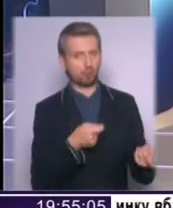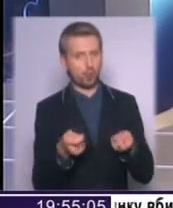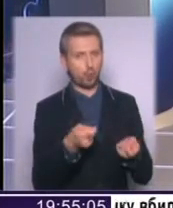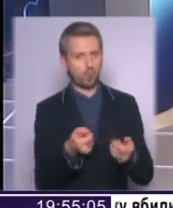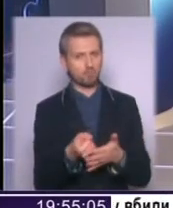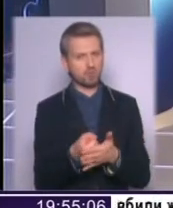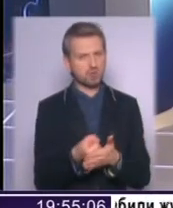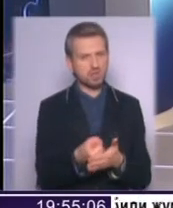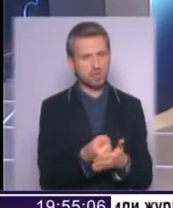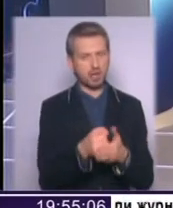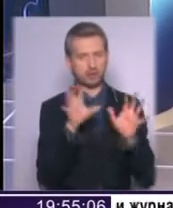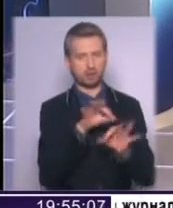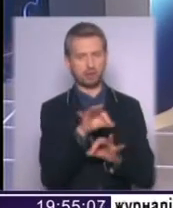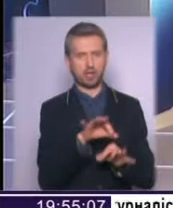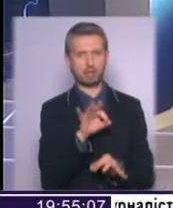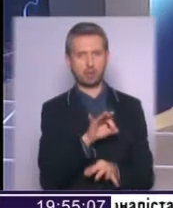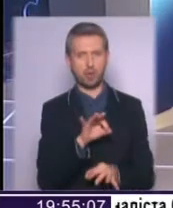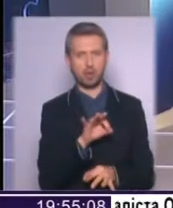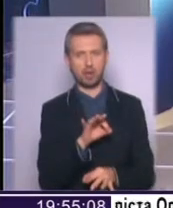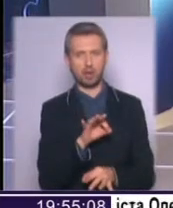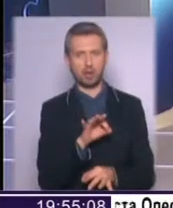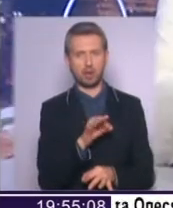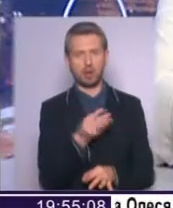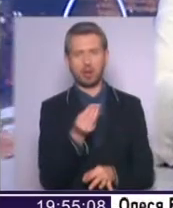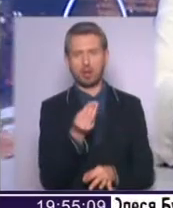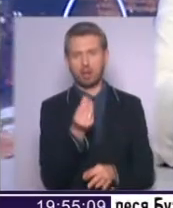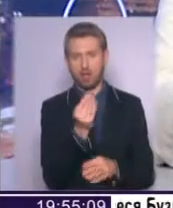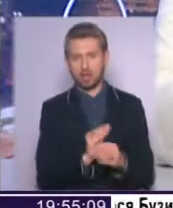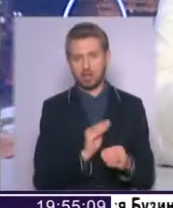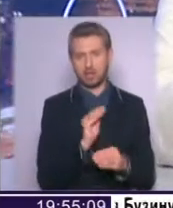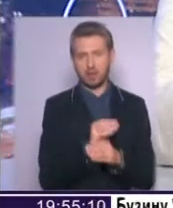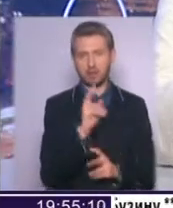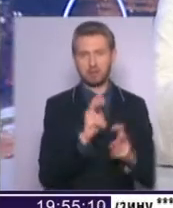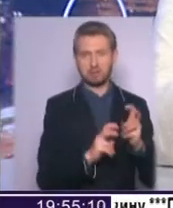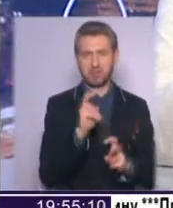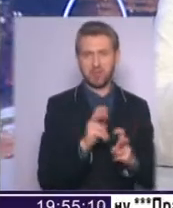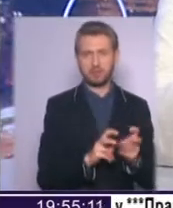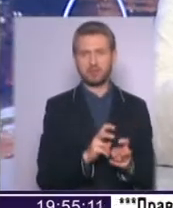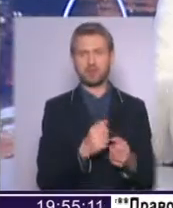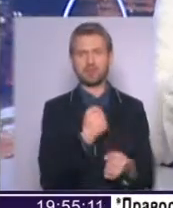пропихає законопроект про капіталізацію ще підприємств спиртової галузі,